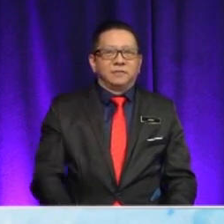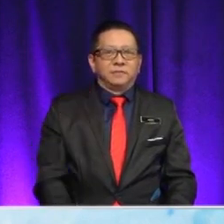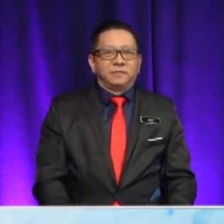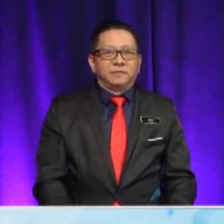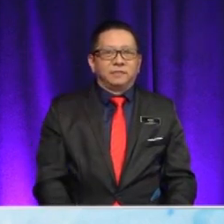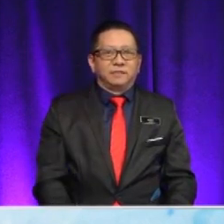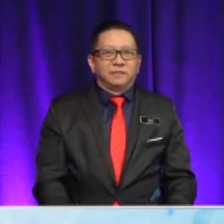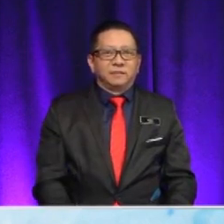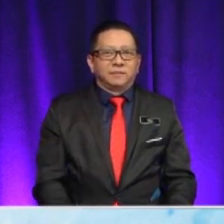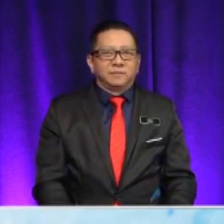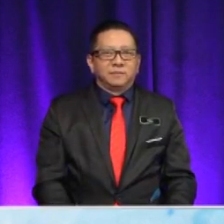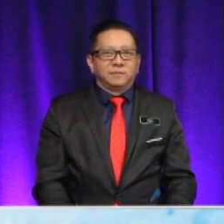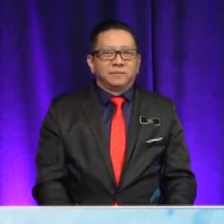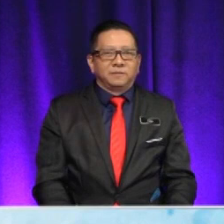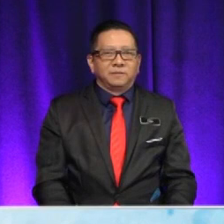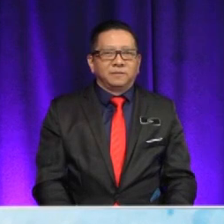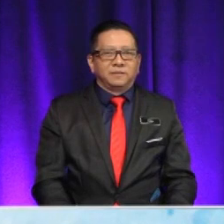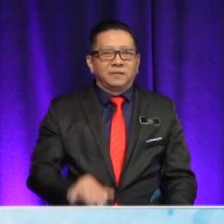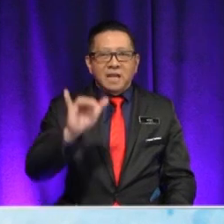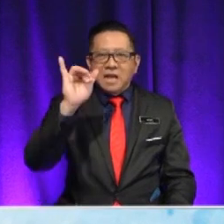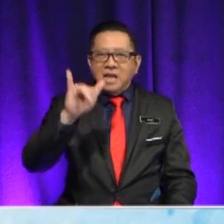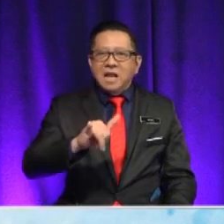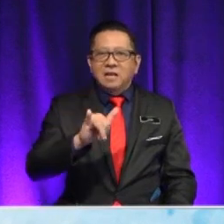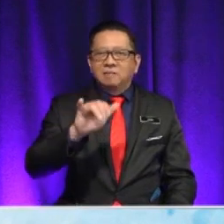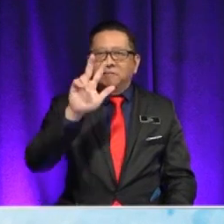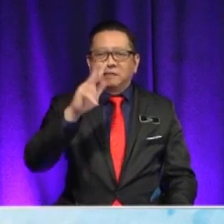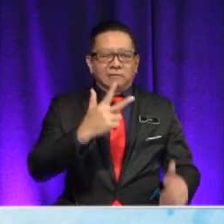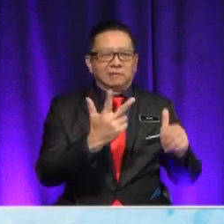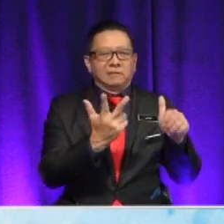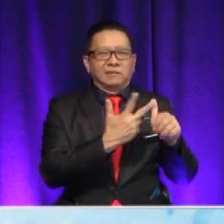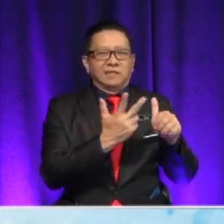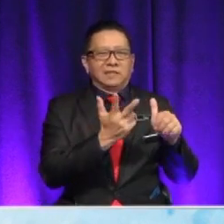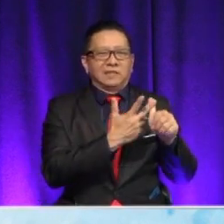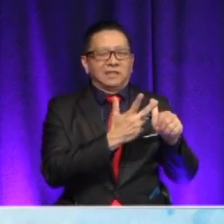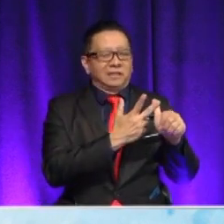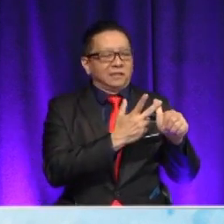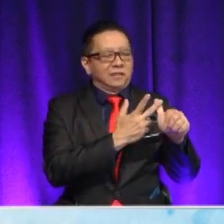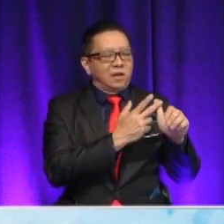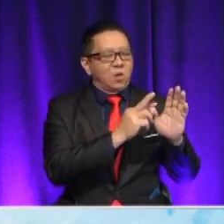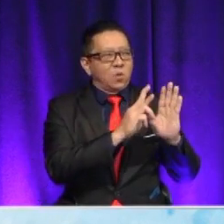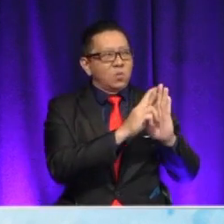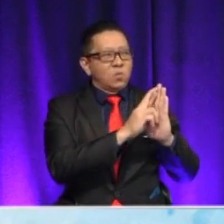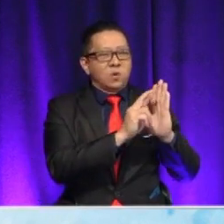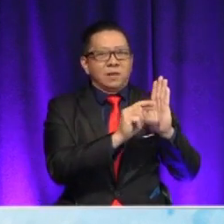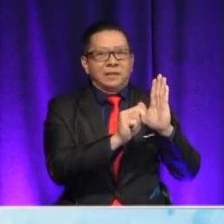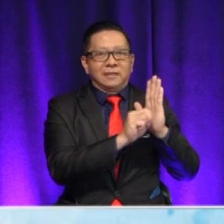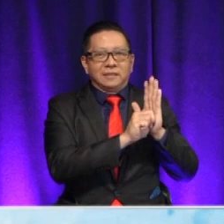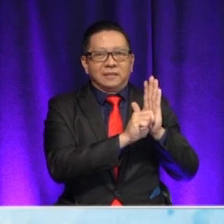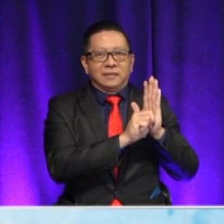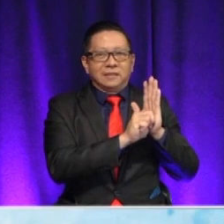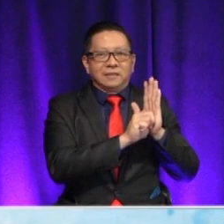jawab tadi tu latihan tu. Yang ketiga. Okey. Yang ketiga. Apa cikgu kata? Okey,